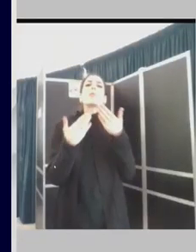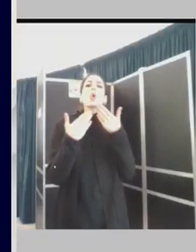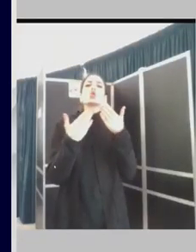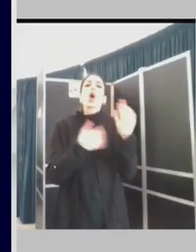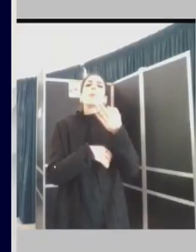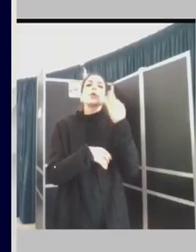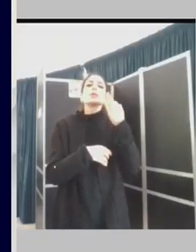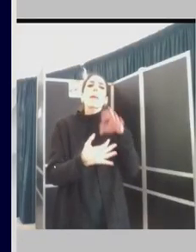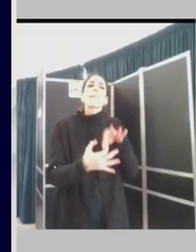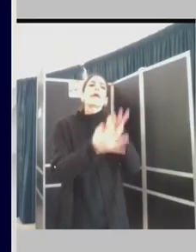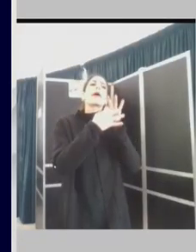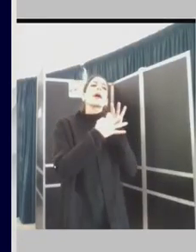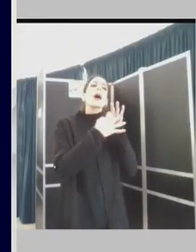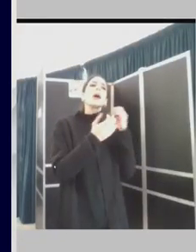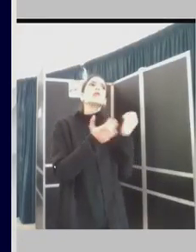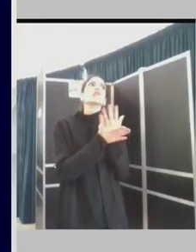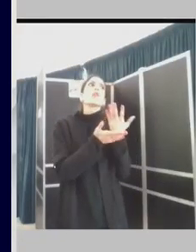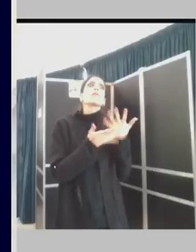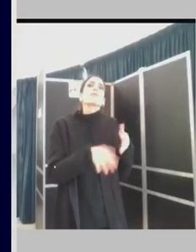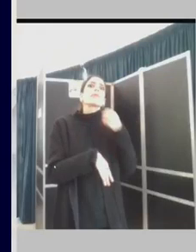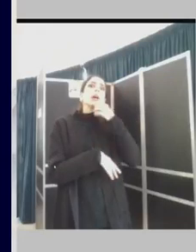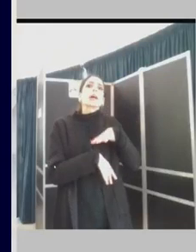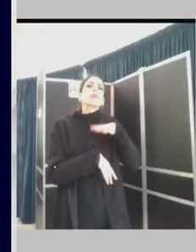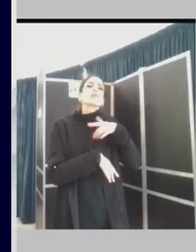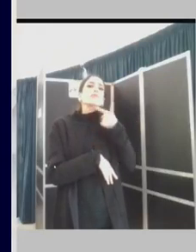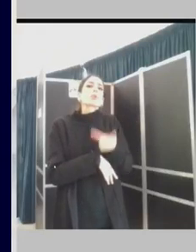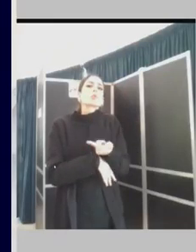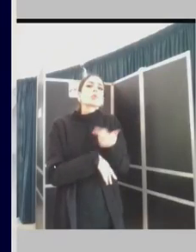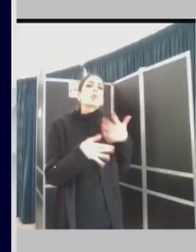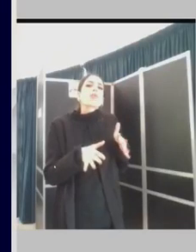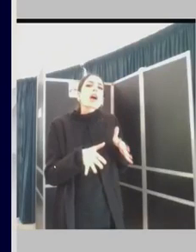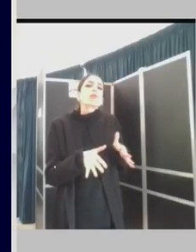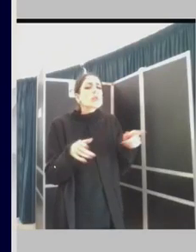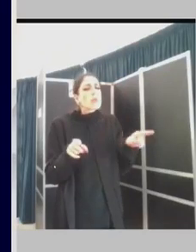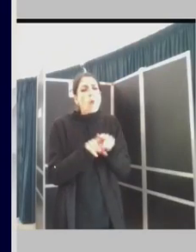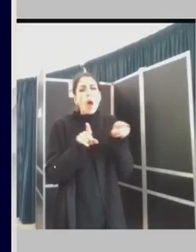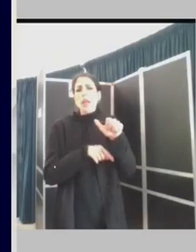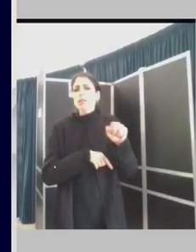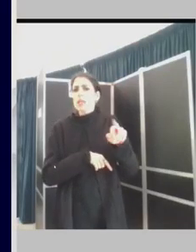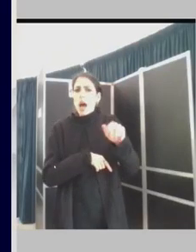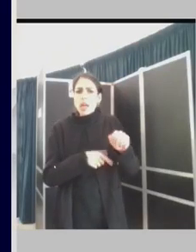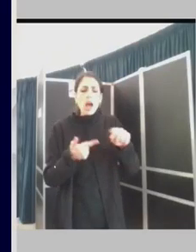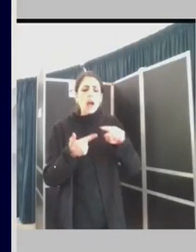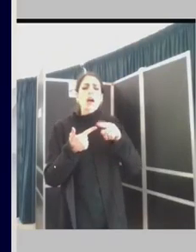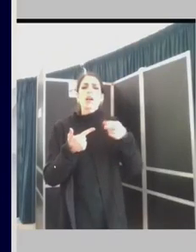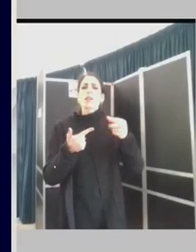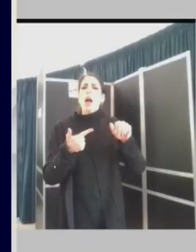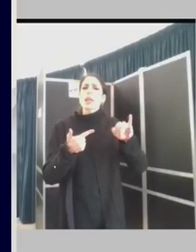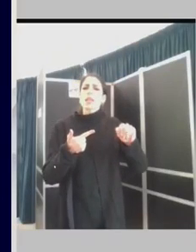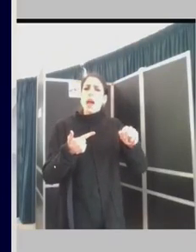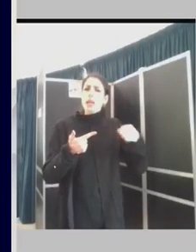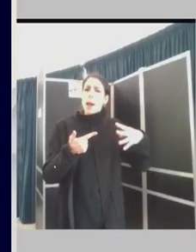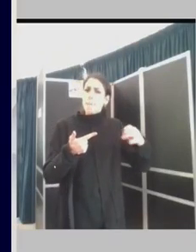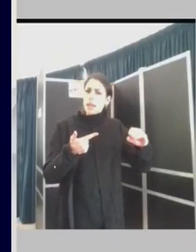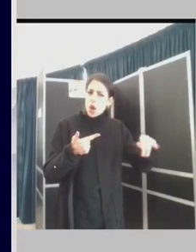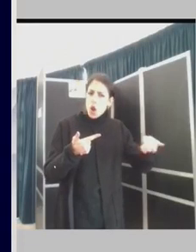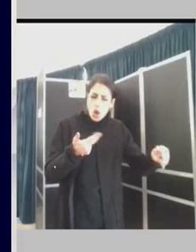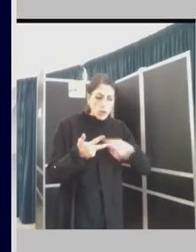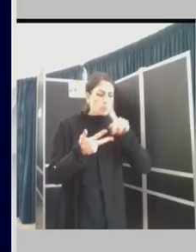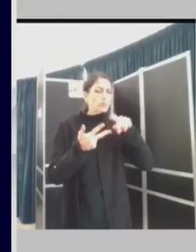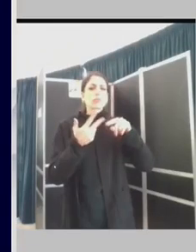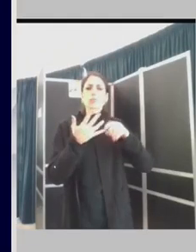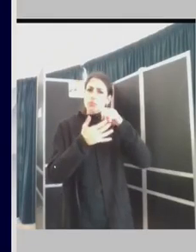altri. Noi mettiamo un po' in mezzo le storie reali, per questo chiediamo sempre, siamo sempre alla ricerca di persone che hanno